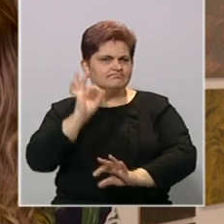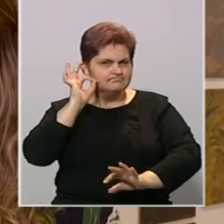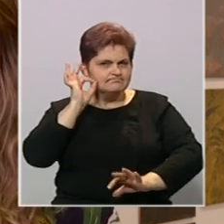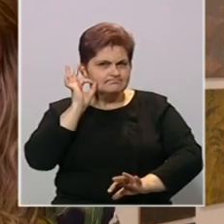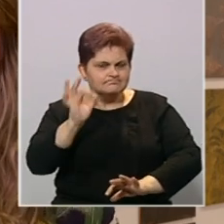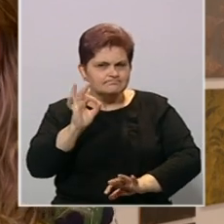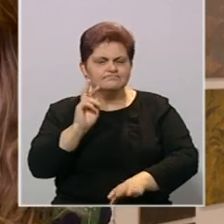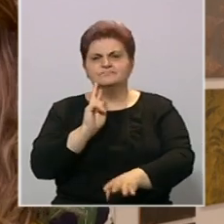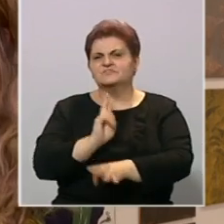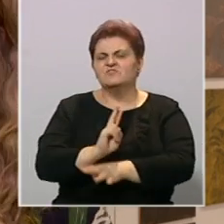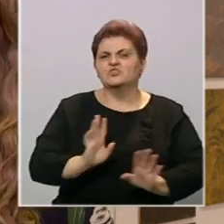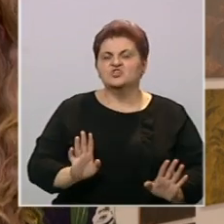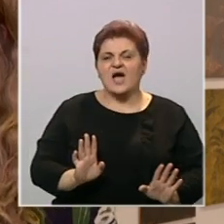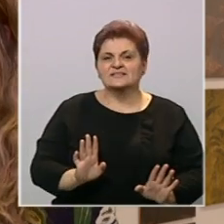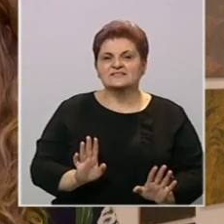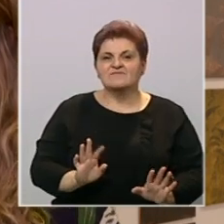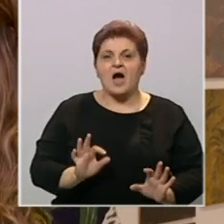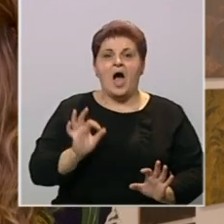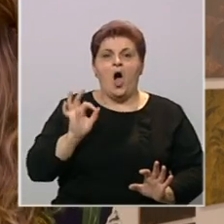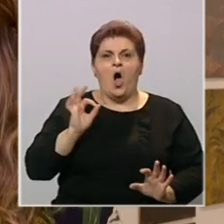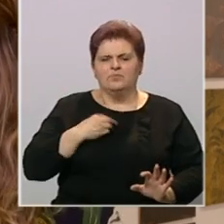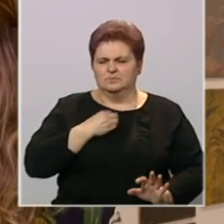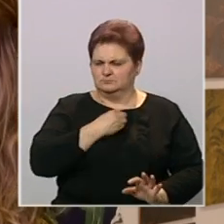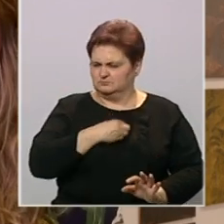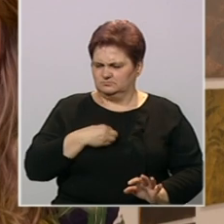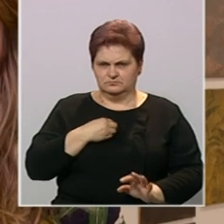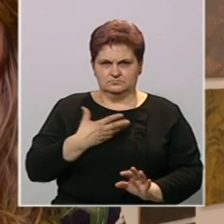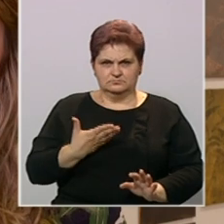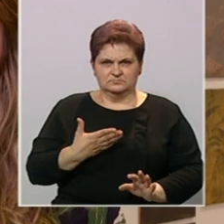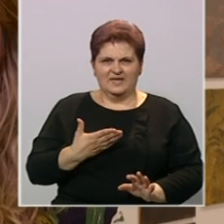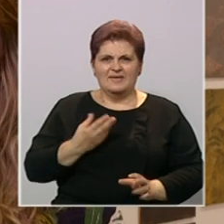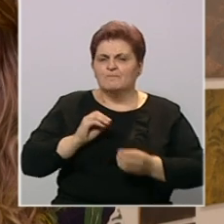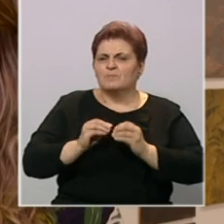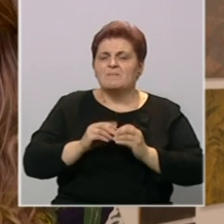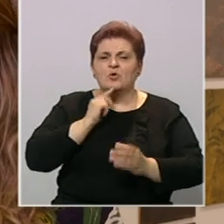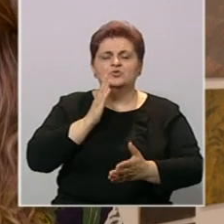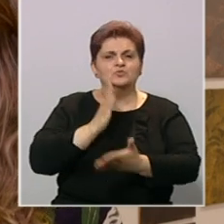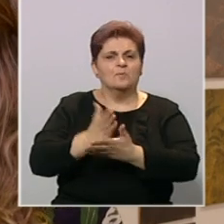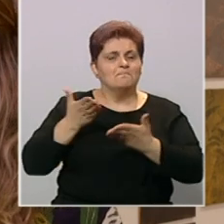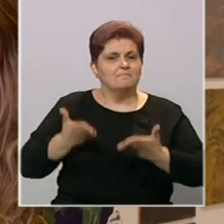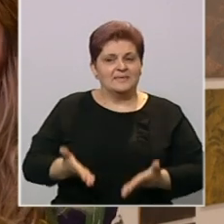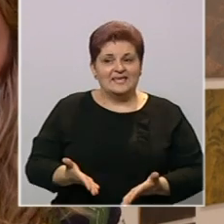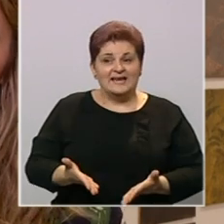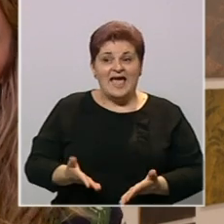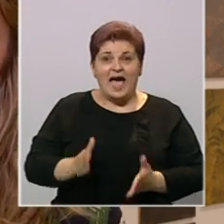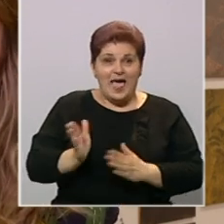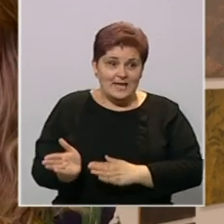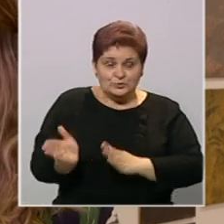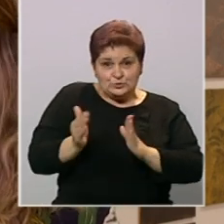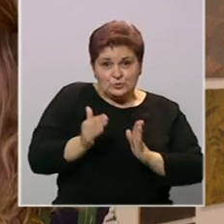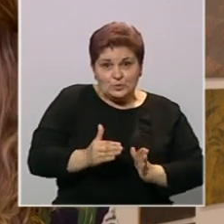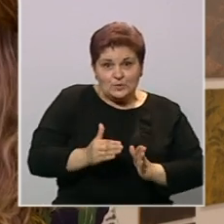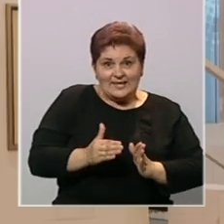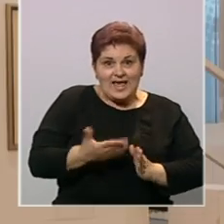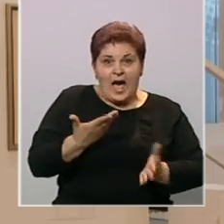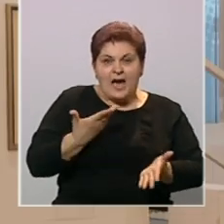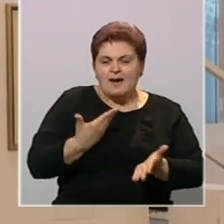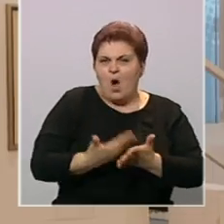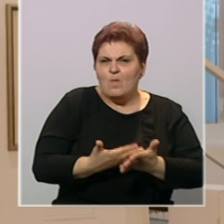autentična svjedočanstva o strahotama i nedaćama koje su se događale, ali s druge strane kao i